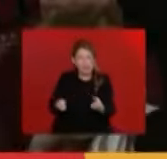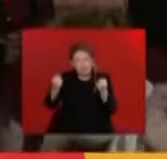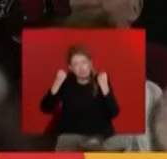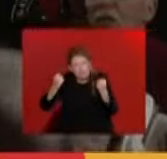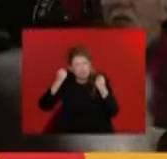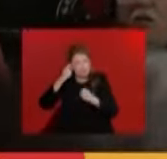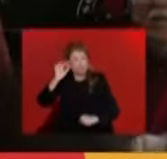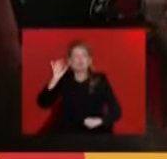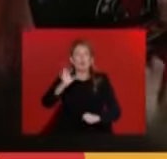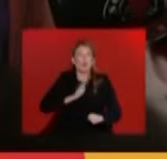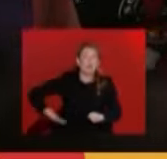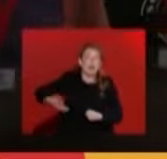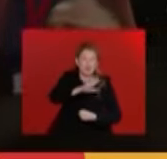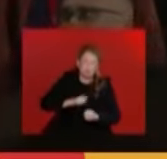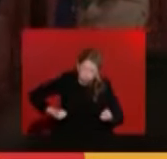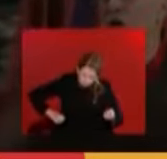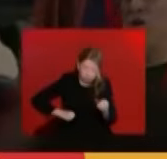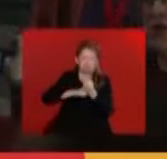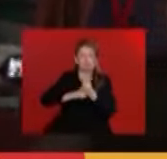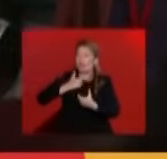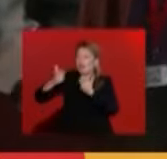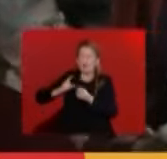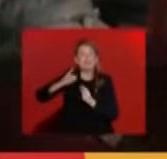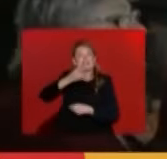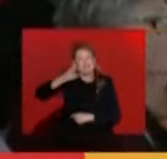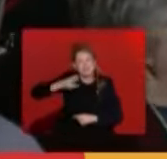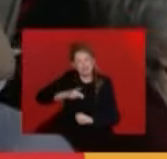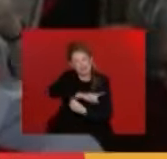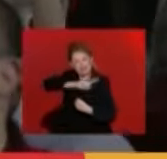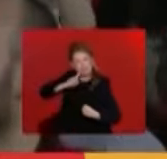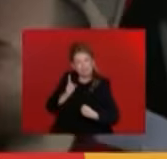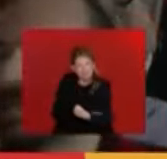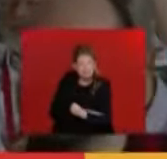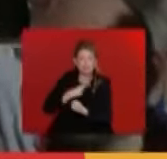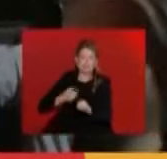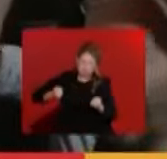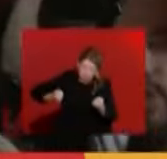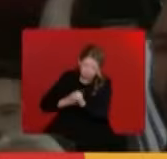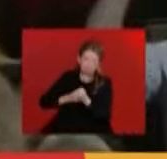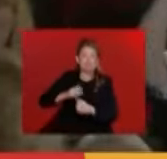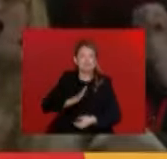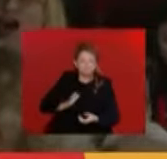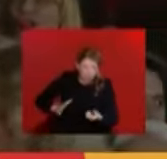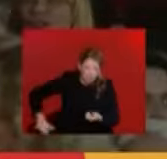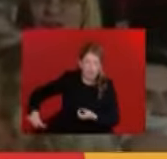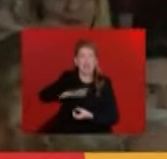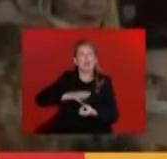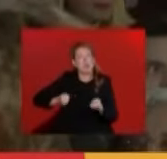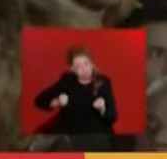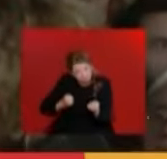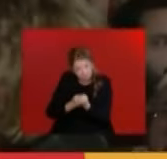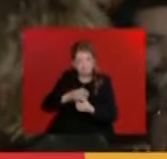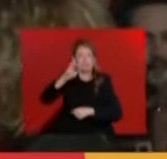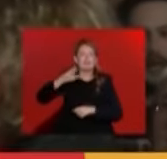μπορεί να απευθυνθεί προς αυτόν τον κόσμο, εκεί πρέπει να εστιάσει και ο ΣΥΡΙΖΑ κατά την άποψή μου. Γιατί μπορεί, διαβάζω διάφορες απόψεις